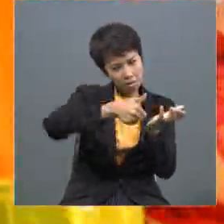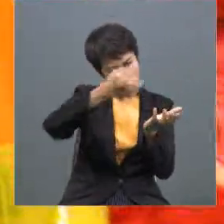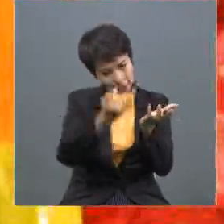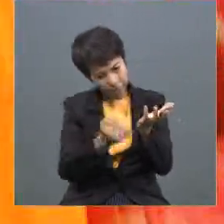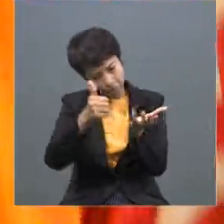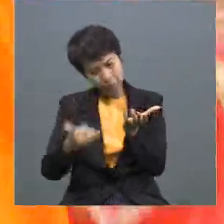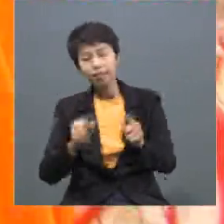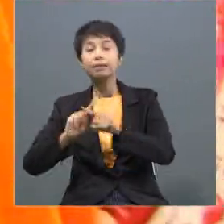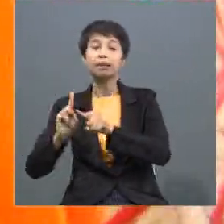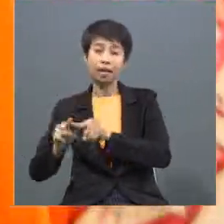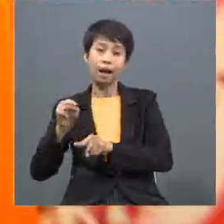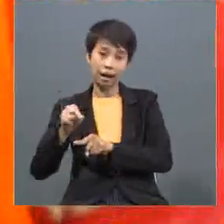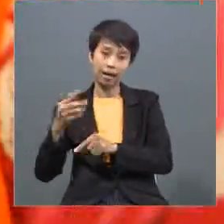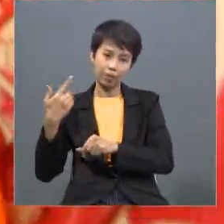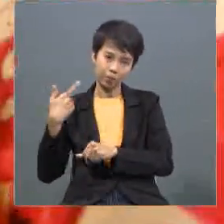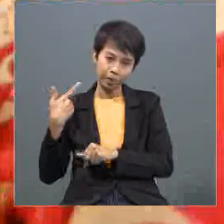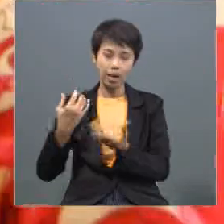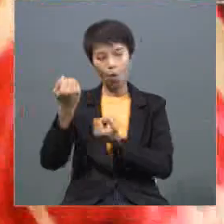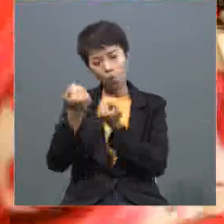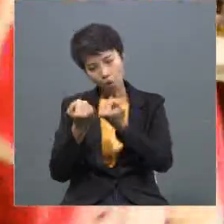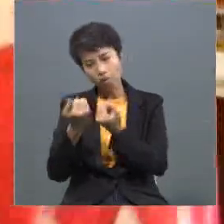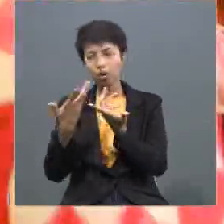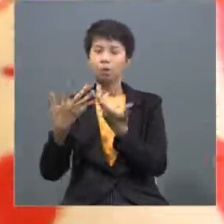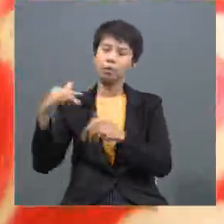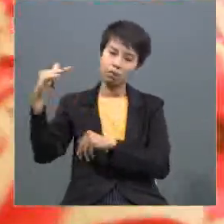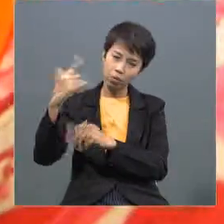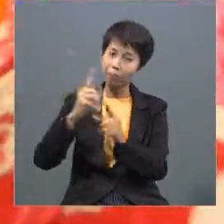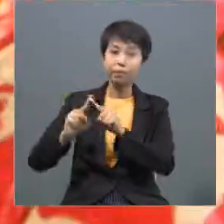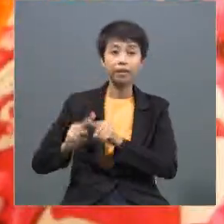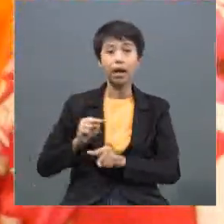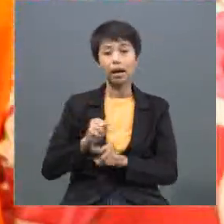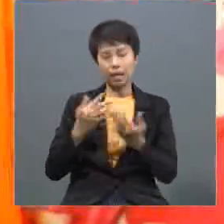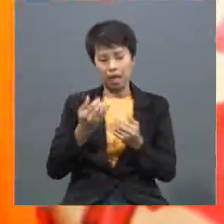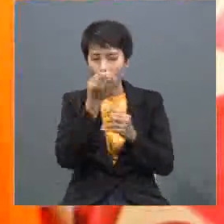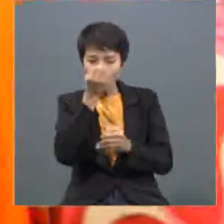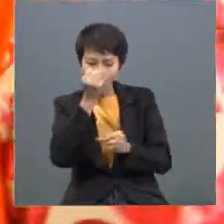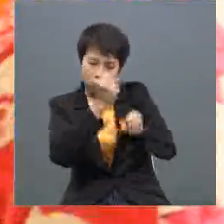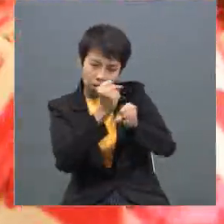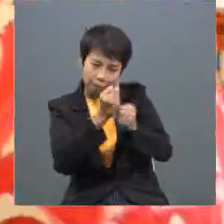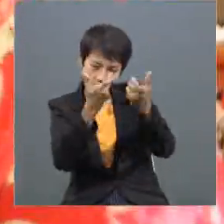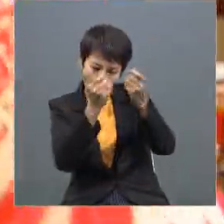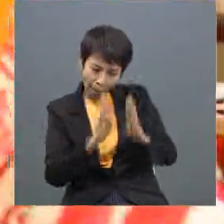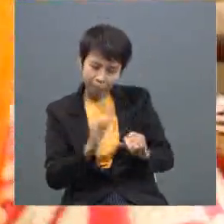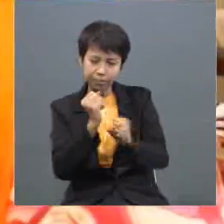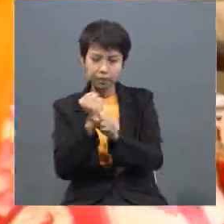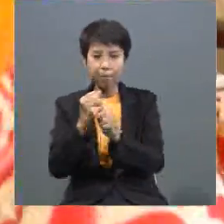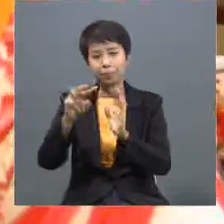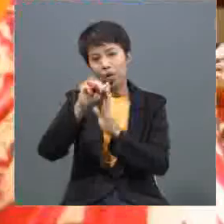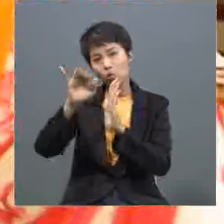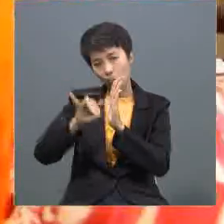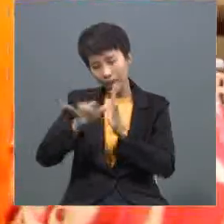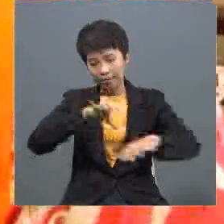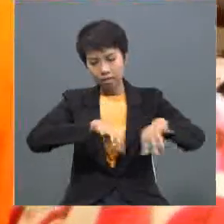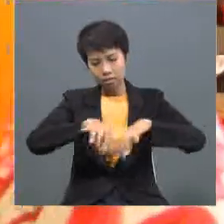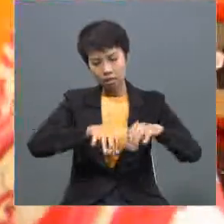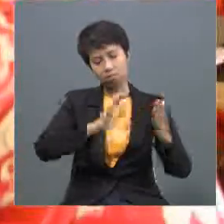ผลกระทบจากการขนส่งประเภทต่างๆโดยผ่านการสร้างแบบจำลองที่หลากหลายเพื่อใช้สำหรับการออกแบบนโยบายในการบริหารจัด